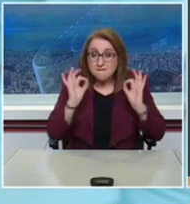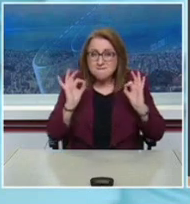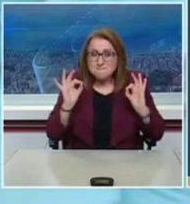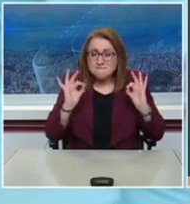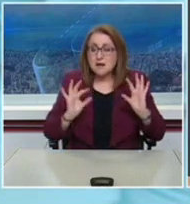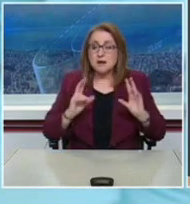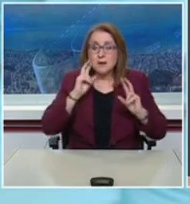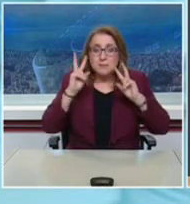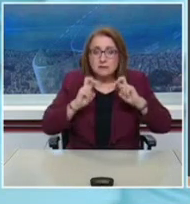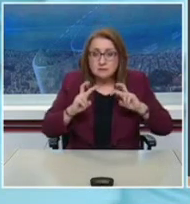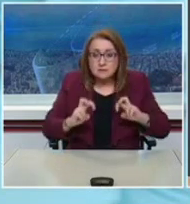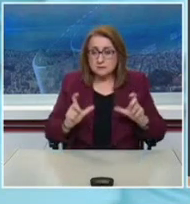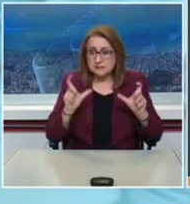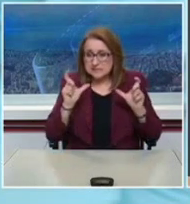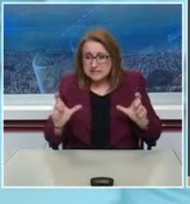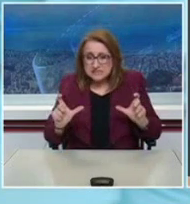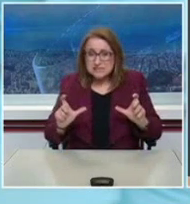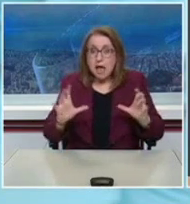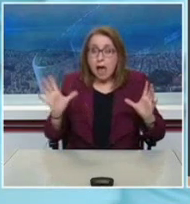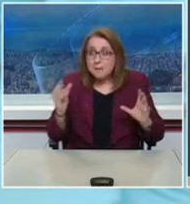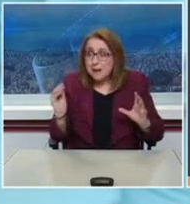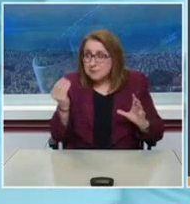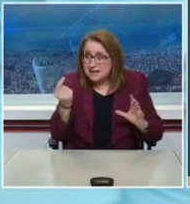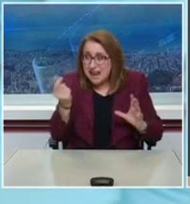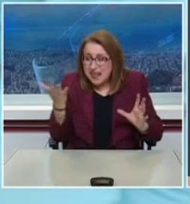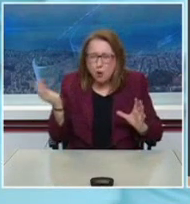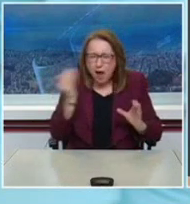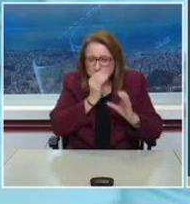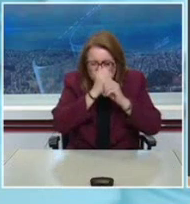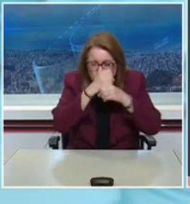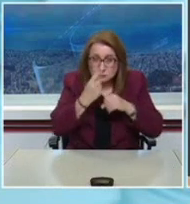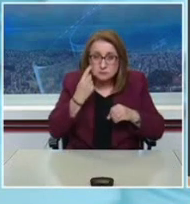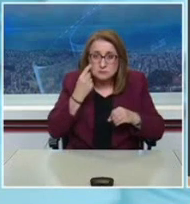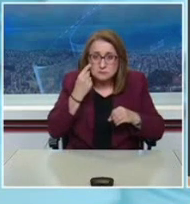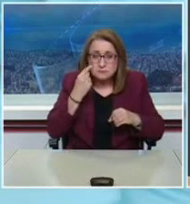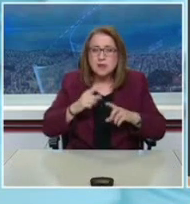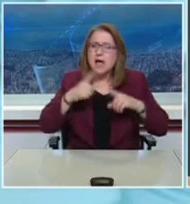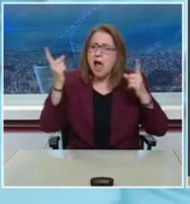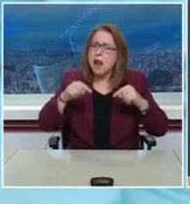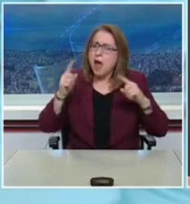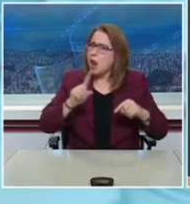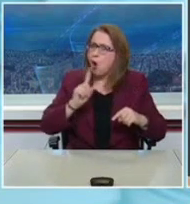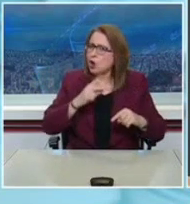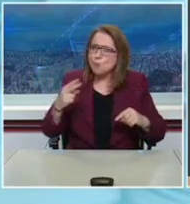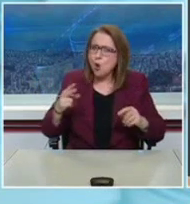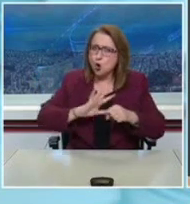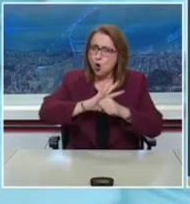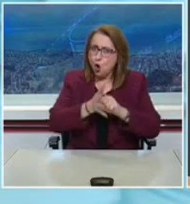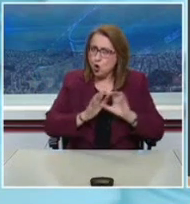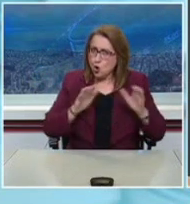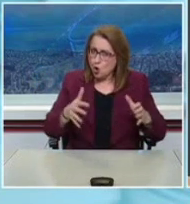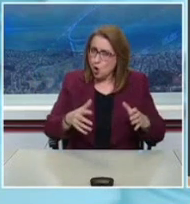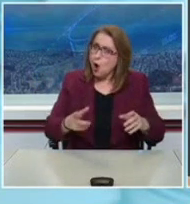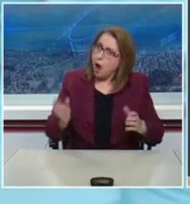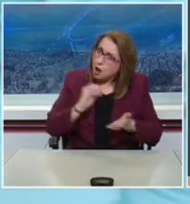έγκυρη ανίχνευση και αποτροπή διασποράς όχι μόνο του νέου ιού, αλλά και άλλων αναπνευστικών ιών συμπεριλαμβανομένου και του ιού της